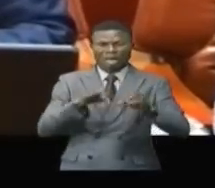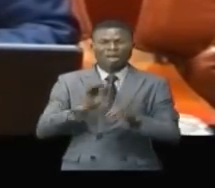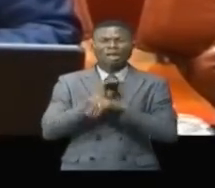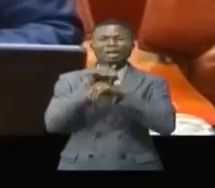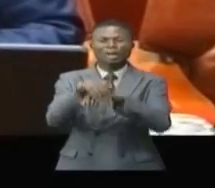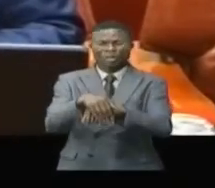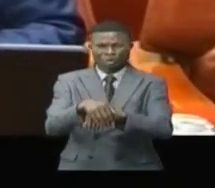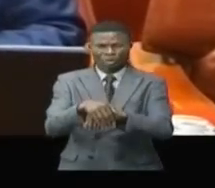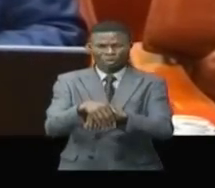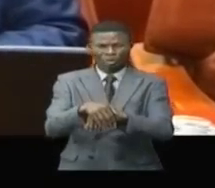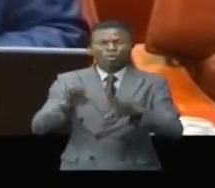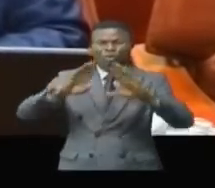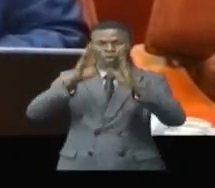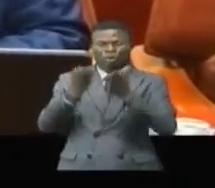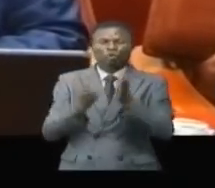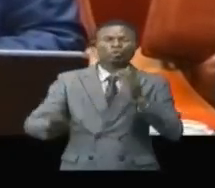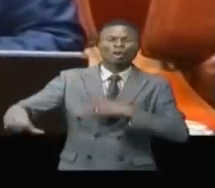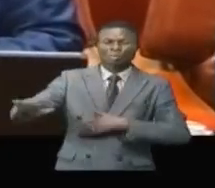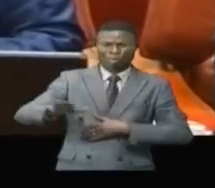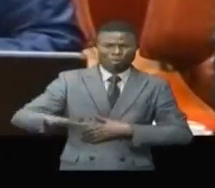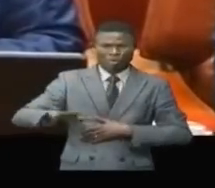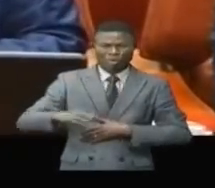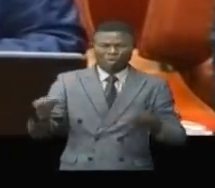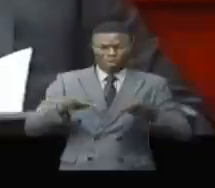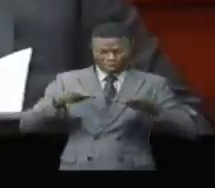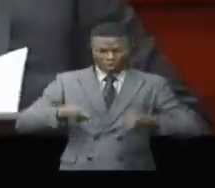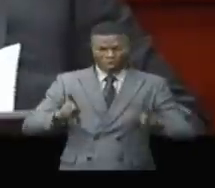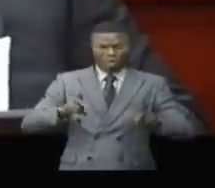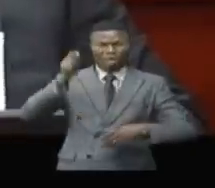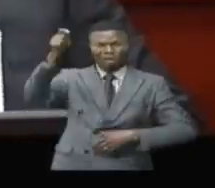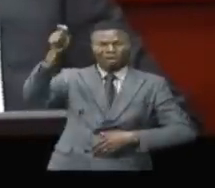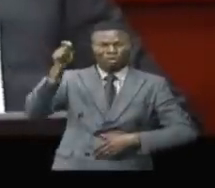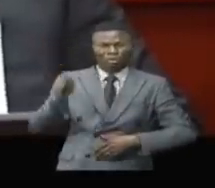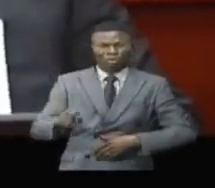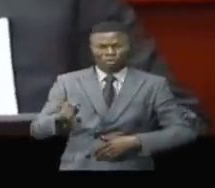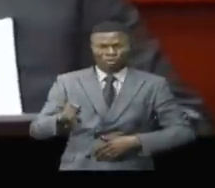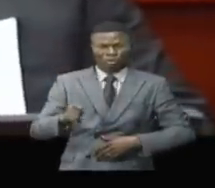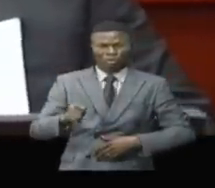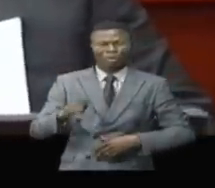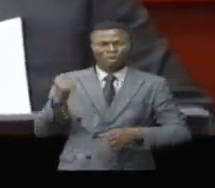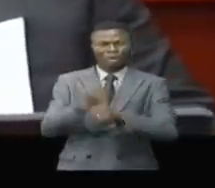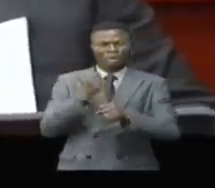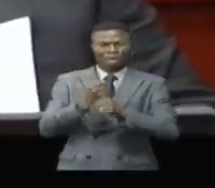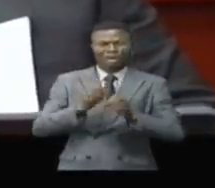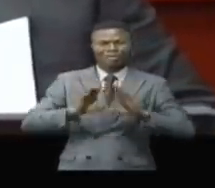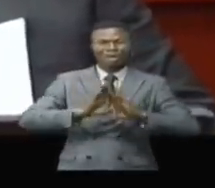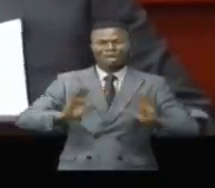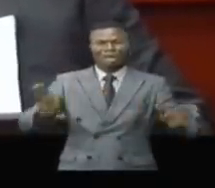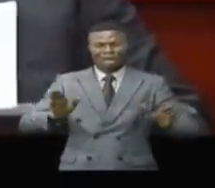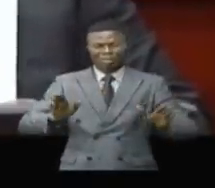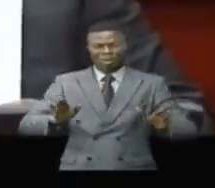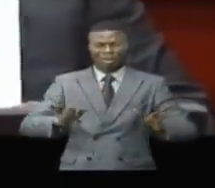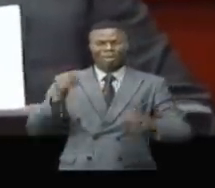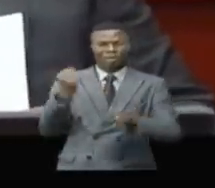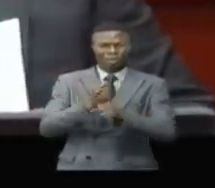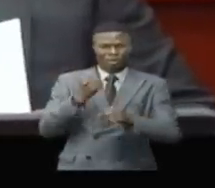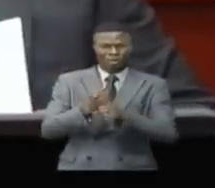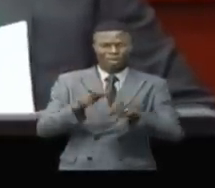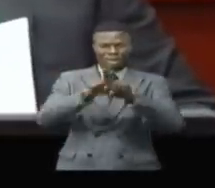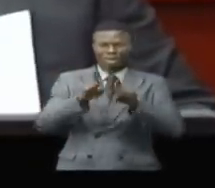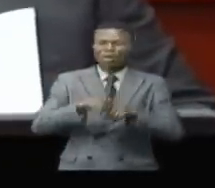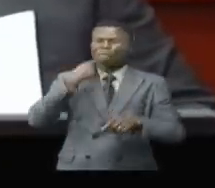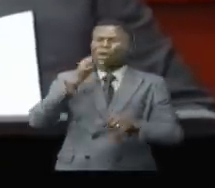d'engagement de toute la nation afin de permettre à l'armée de développer ses capacités opérationnelles. Il a